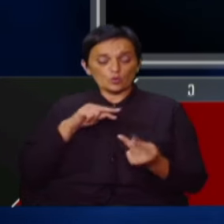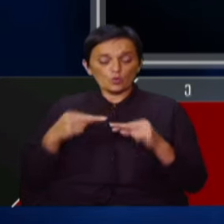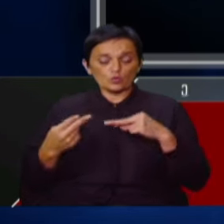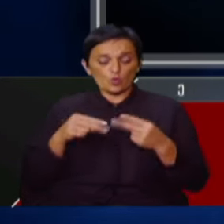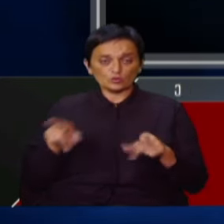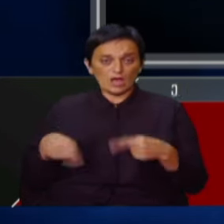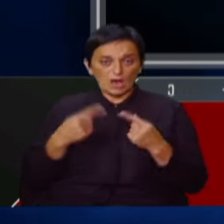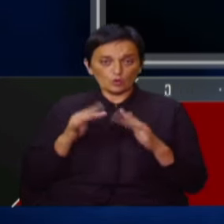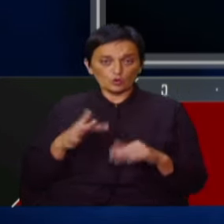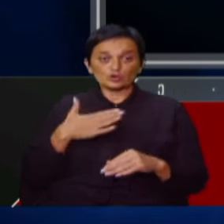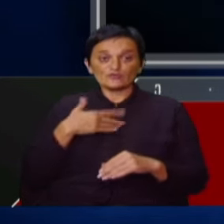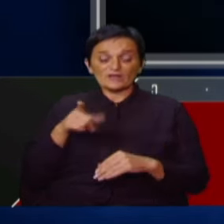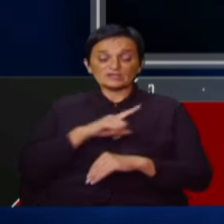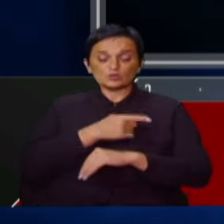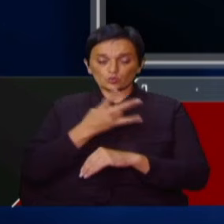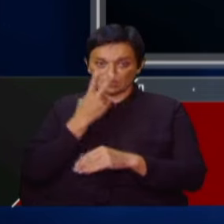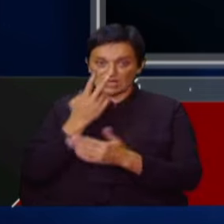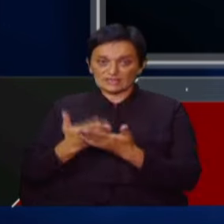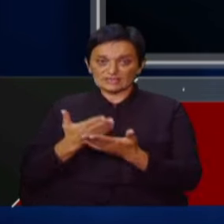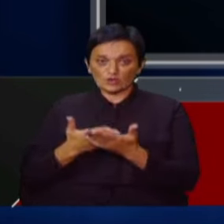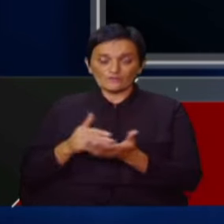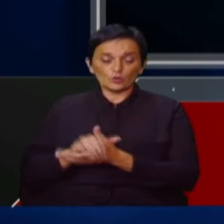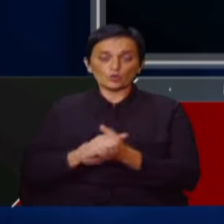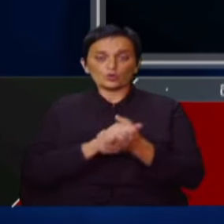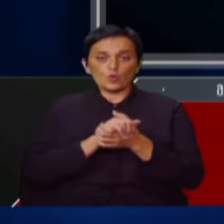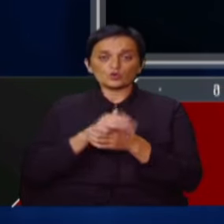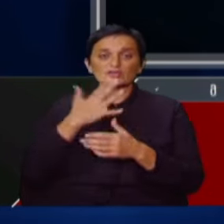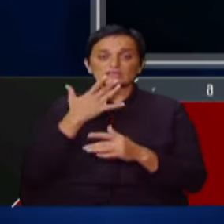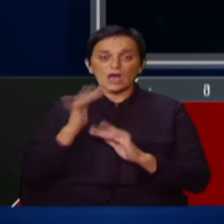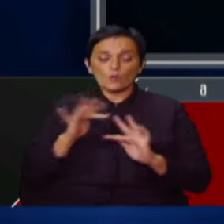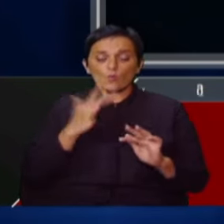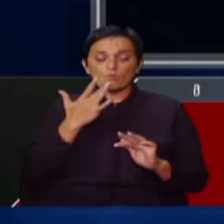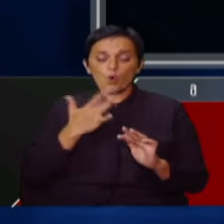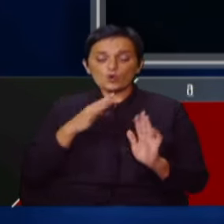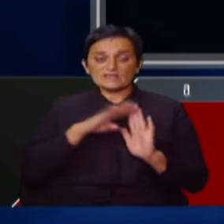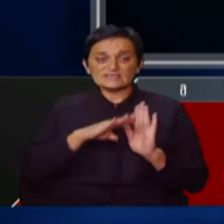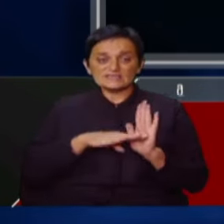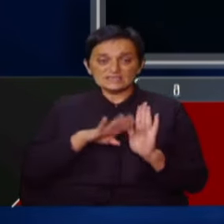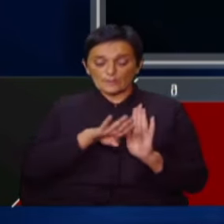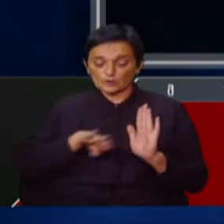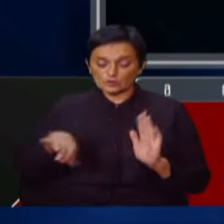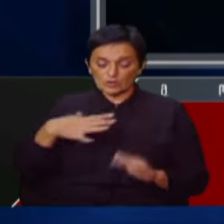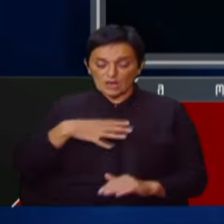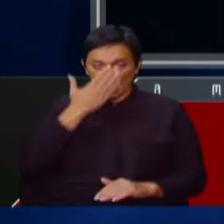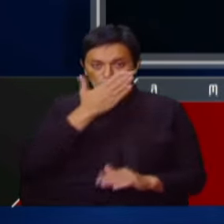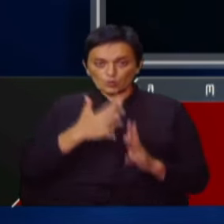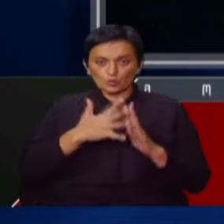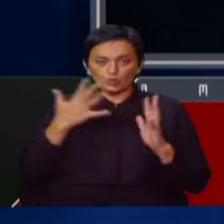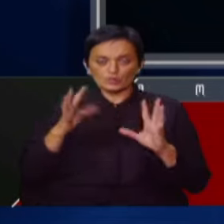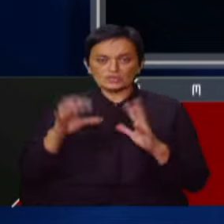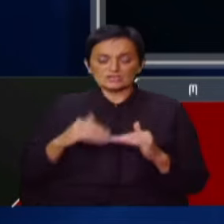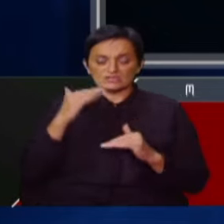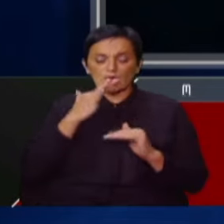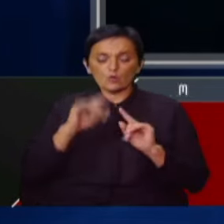კოორდინაციას ახორციელებდნენ. ჩვენ ამ ძალებს უნდა დავანახოთ, რომ კოლექტიური ნაციონალური მოძრაობის პოლიტიკა ური სისტემიდან ჩამოშორება ქართველი ხალხის უდიდესი